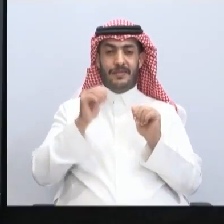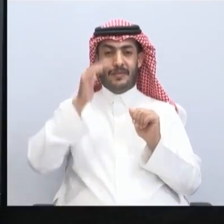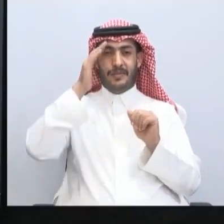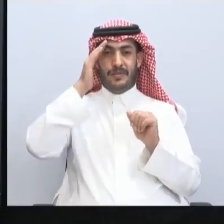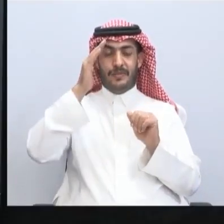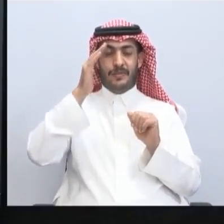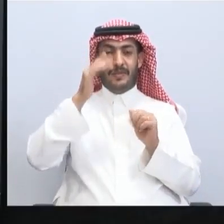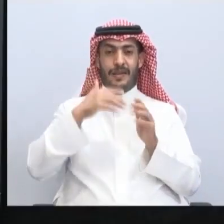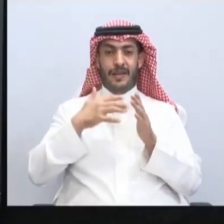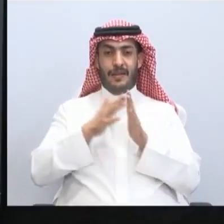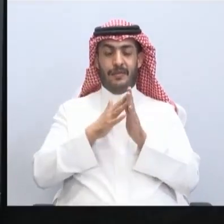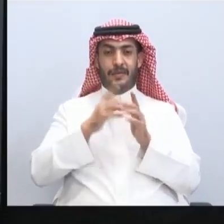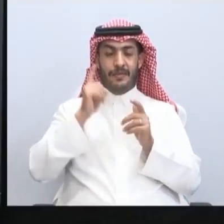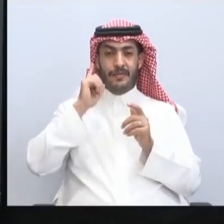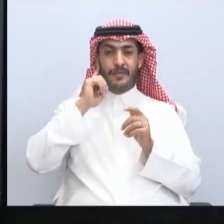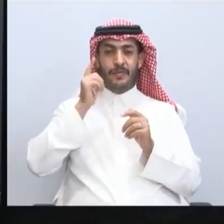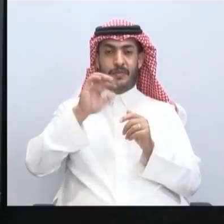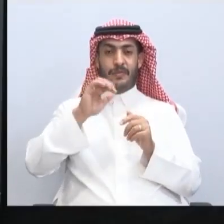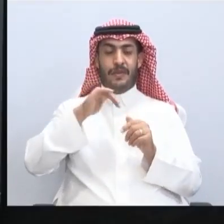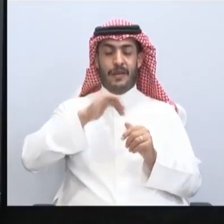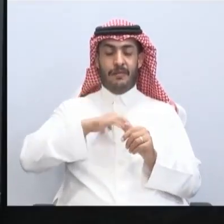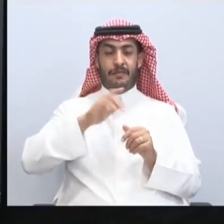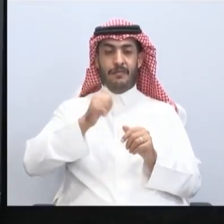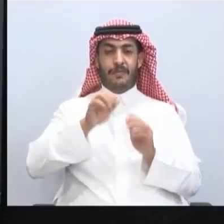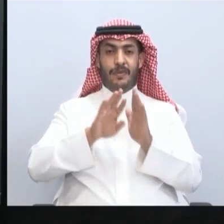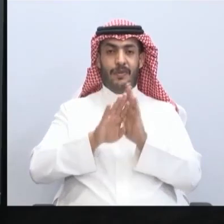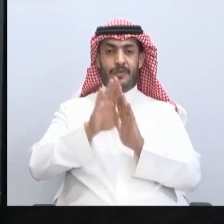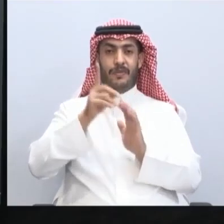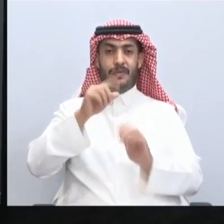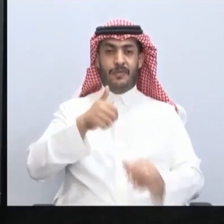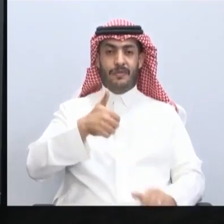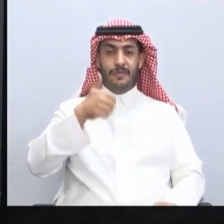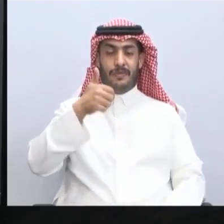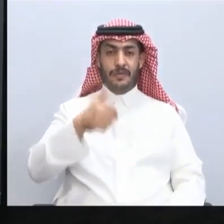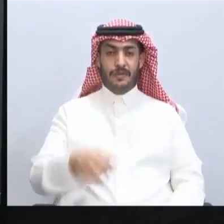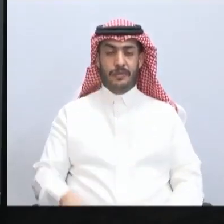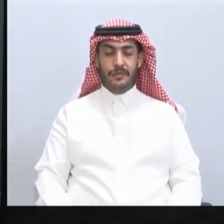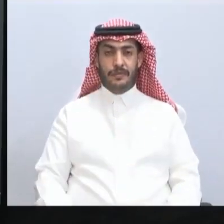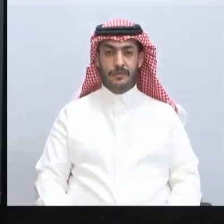شاكرا ومقدرا لكم تفاعلكم مع تمنياتي لكم بالتوفيق والنجاح